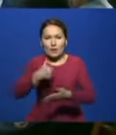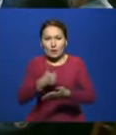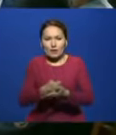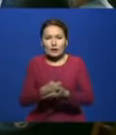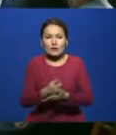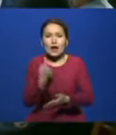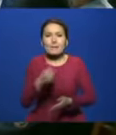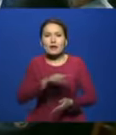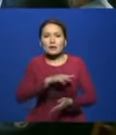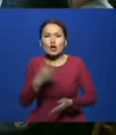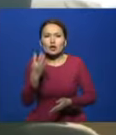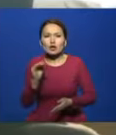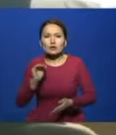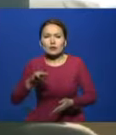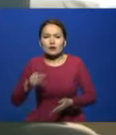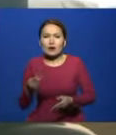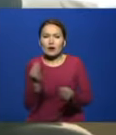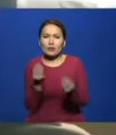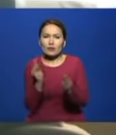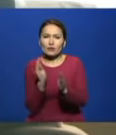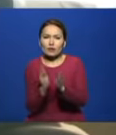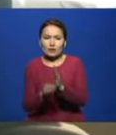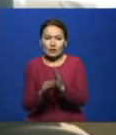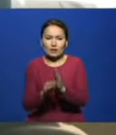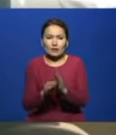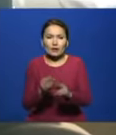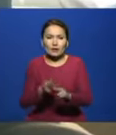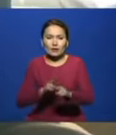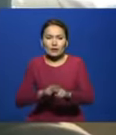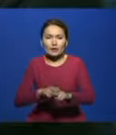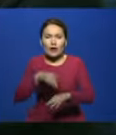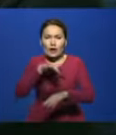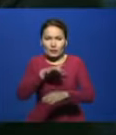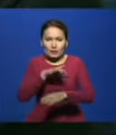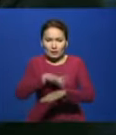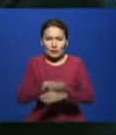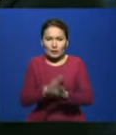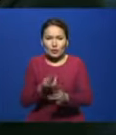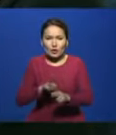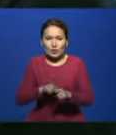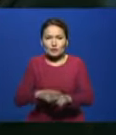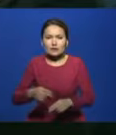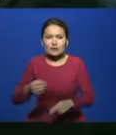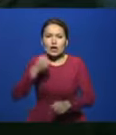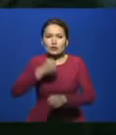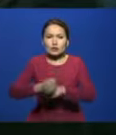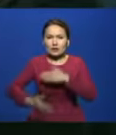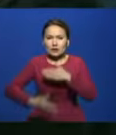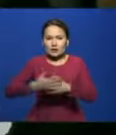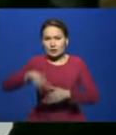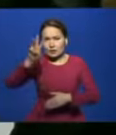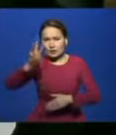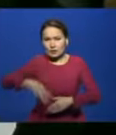басшысына 1 400 000 теңге көлемінде айыппұл салынды. Қос делдал мемлекеттік органдарда қызмет атқару құқығынан бір